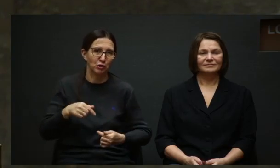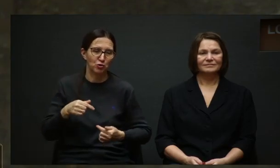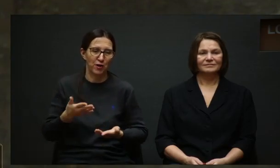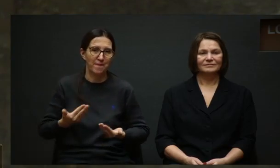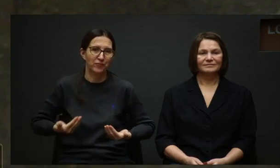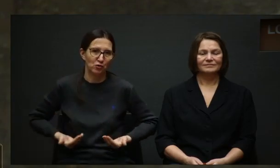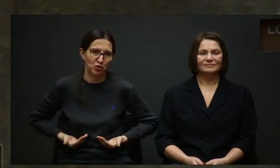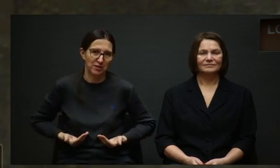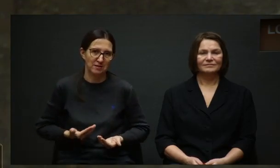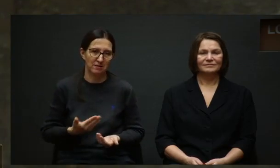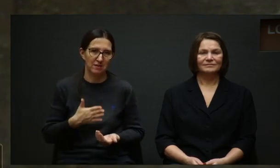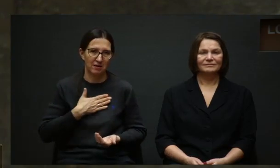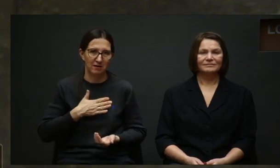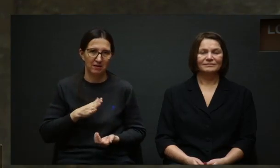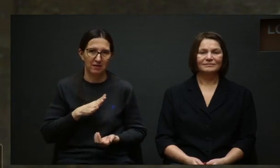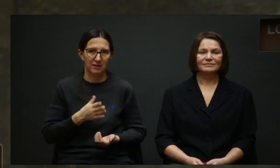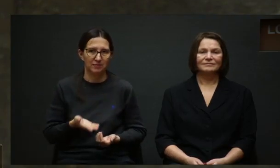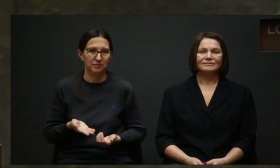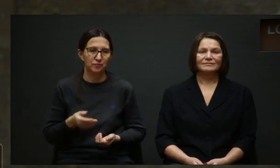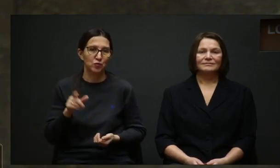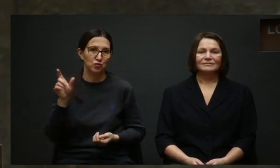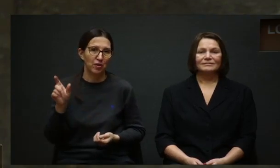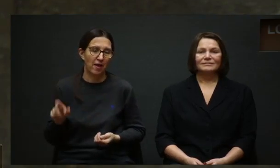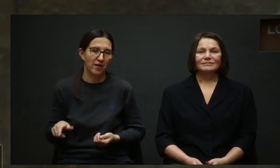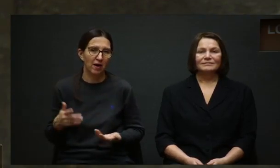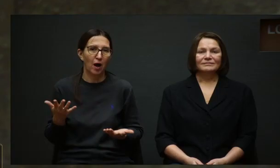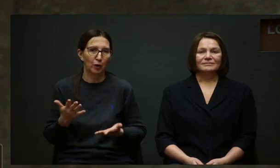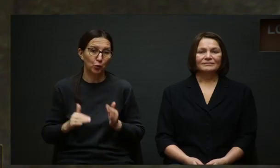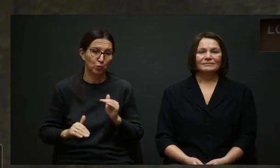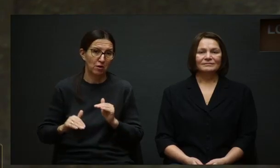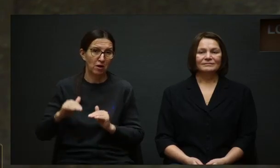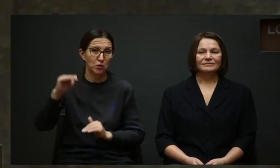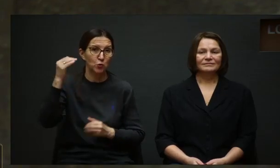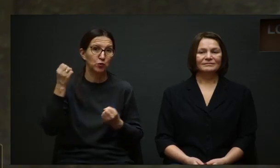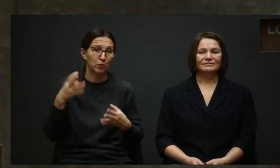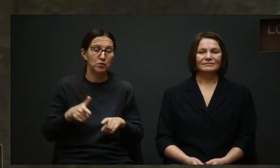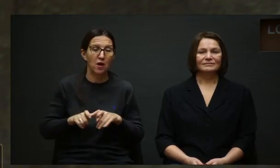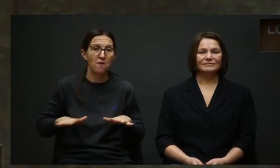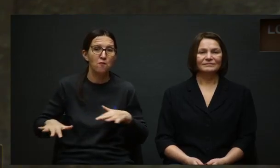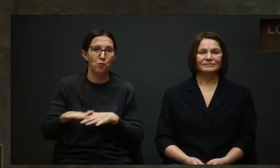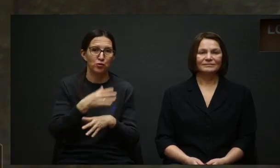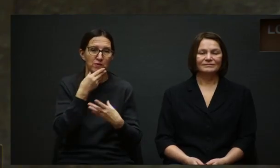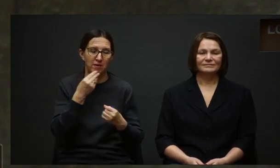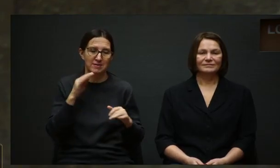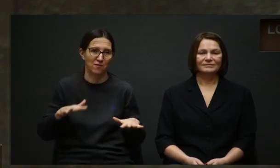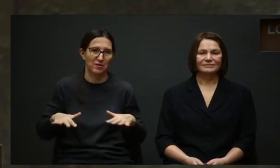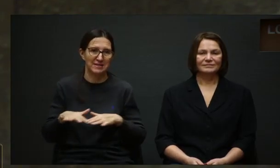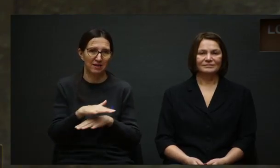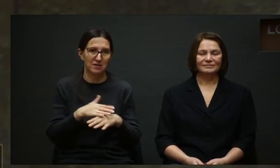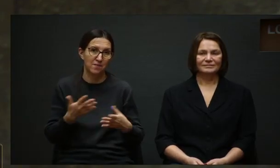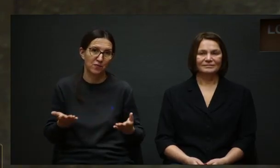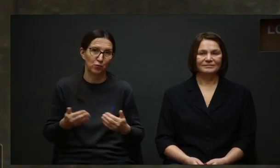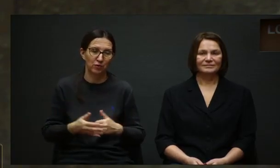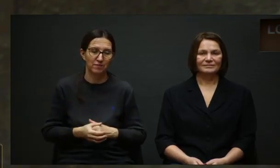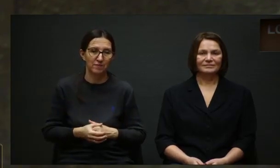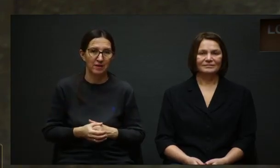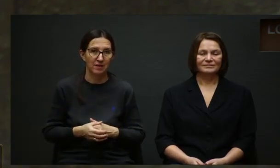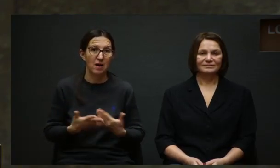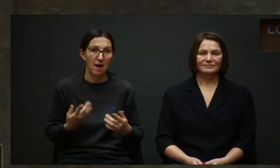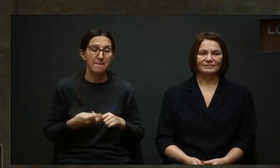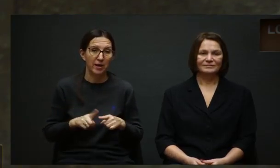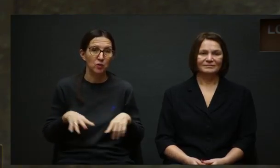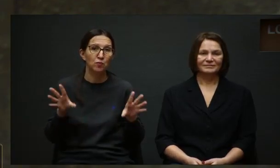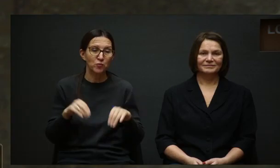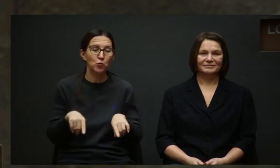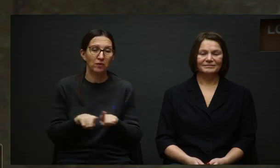органичная жизнь человека, который растет просто в очень красивой среде культурной. Так что так